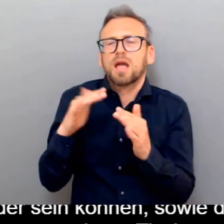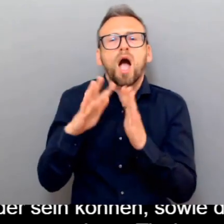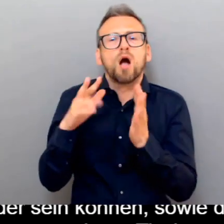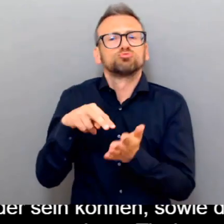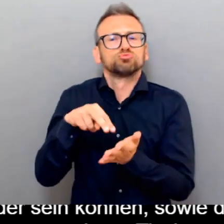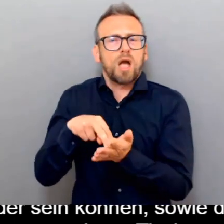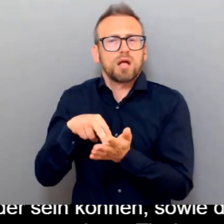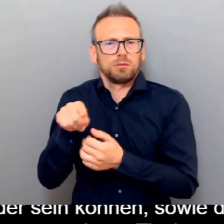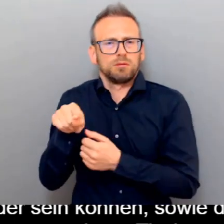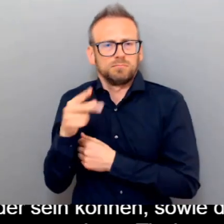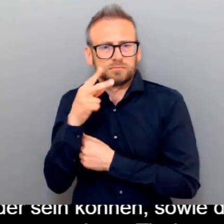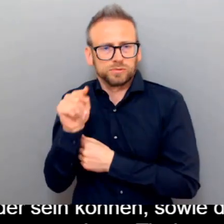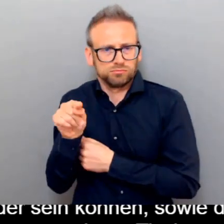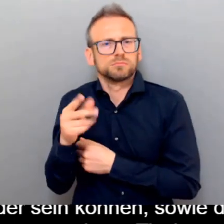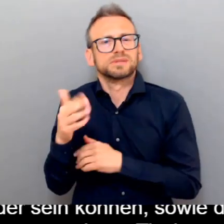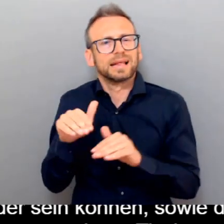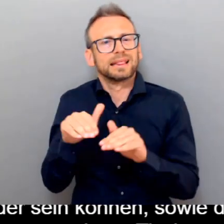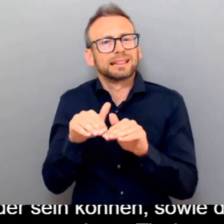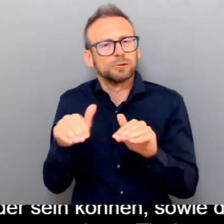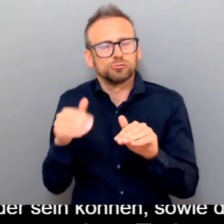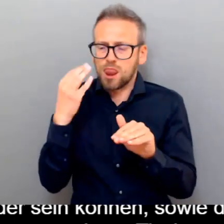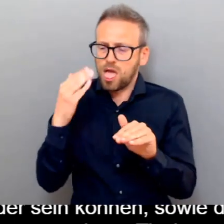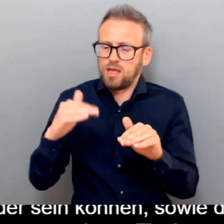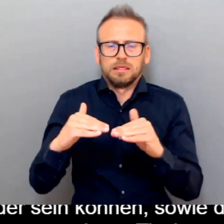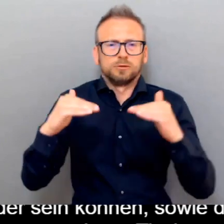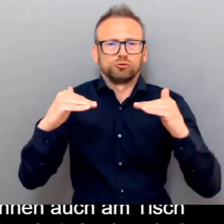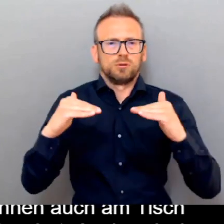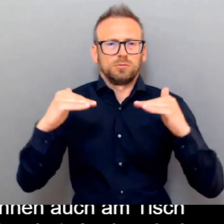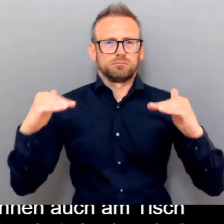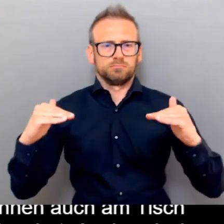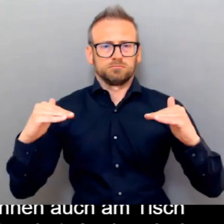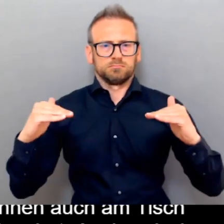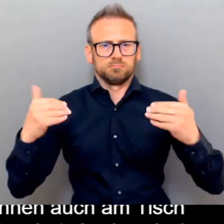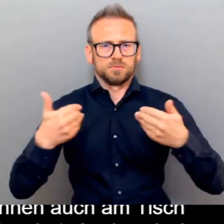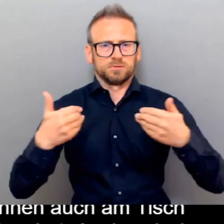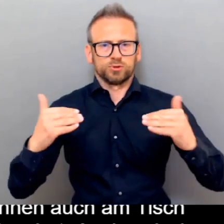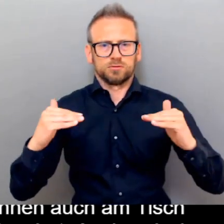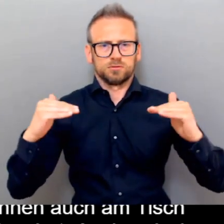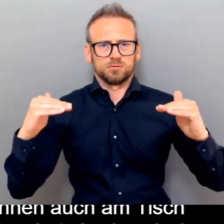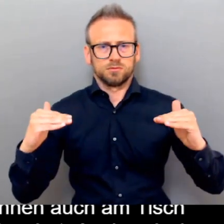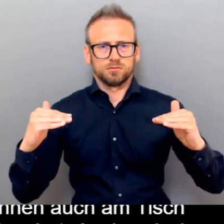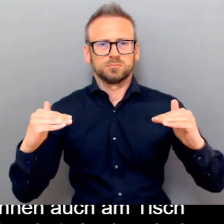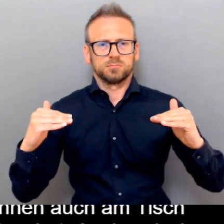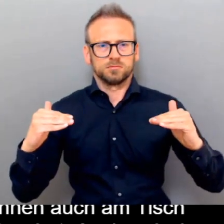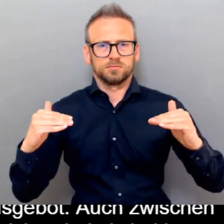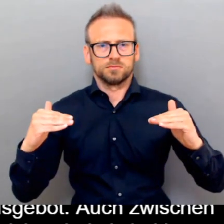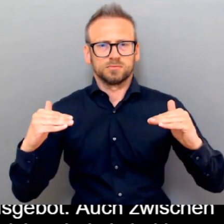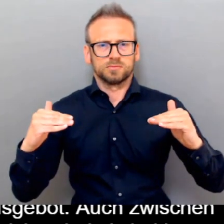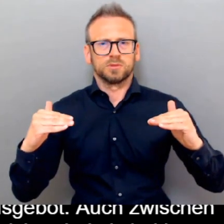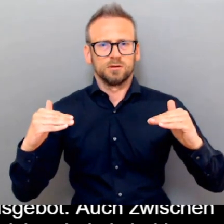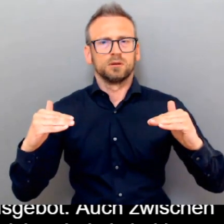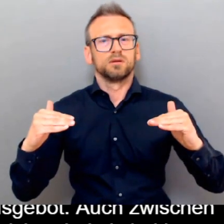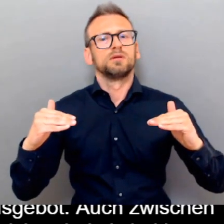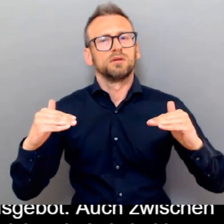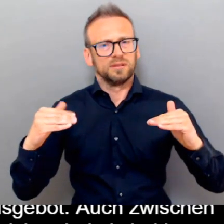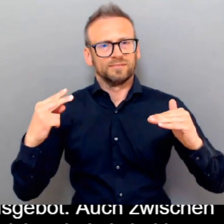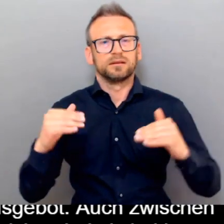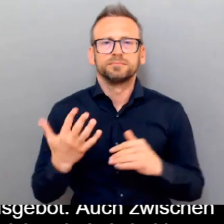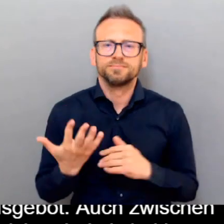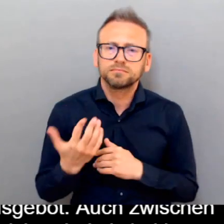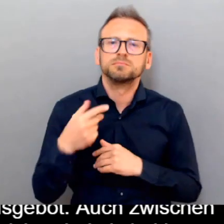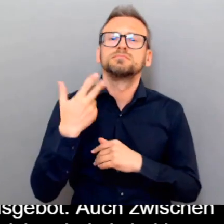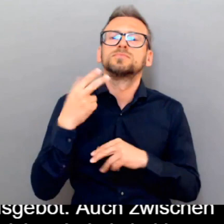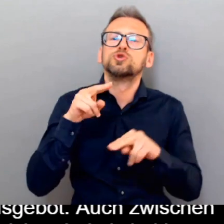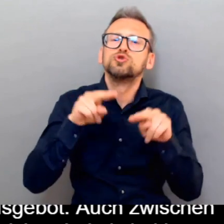es sei denn, man kann die 1,50 Meter in der Küche Abstand halten, dann ist es nicht erforderlich. Aber einfach vom Grundprinzip her